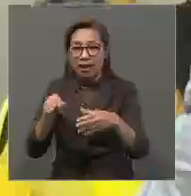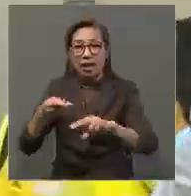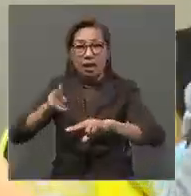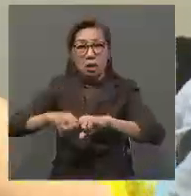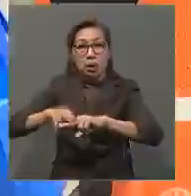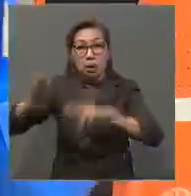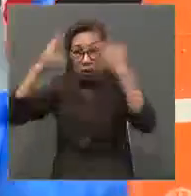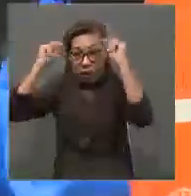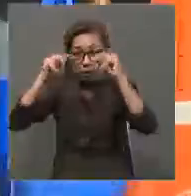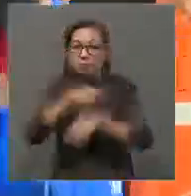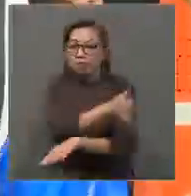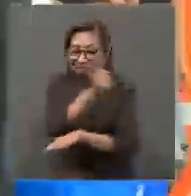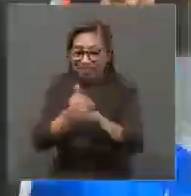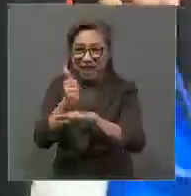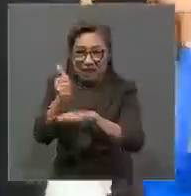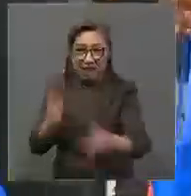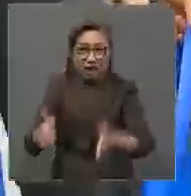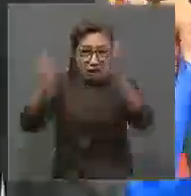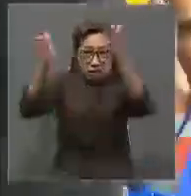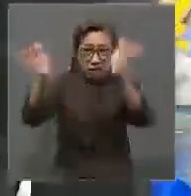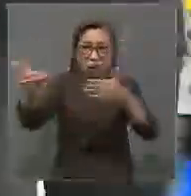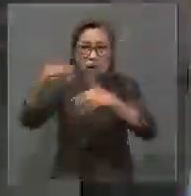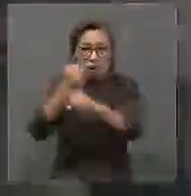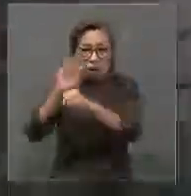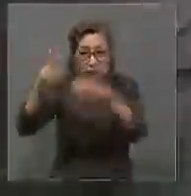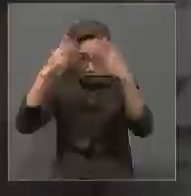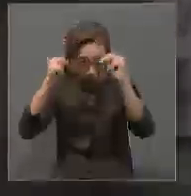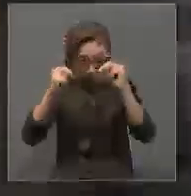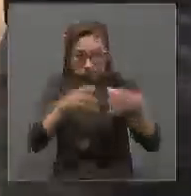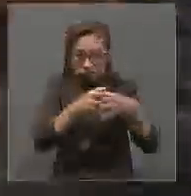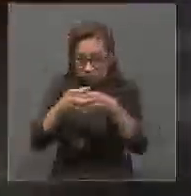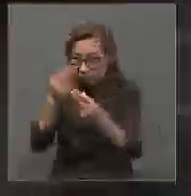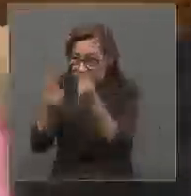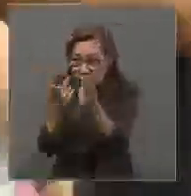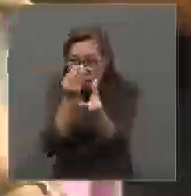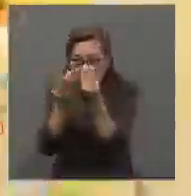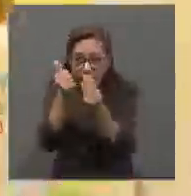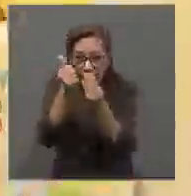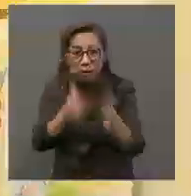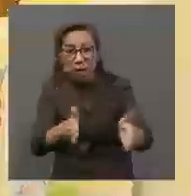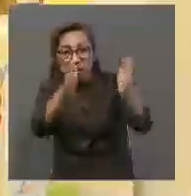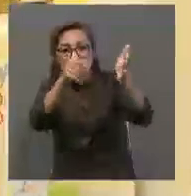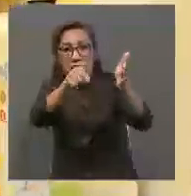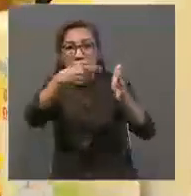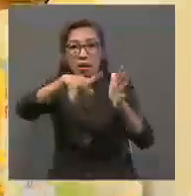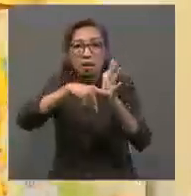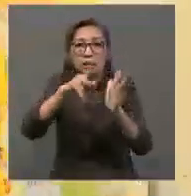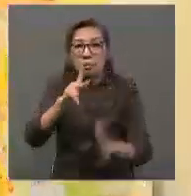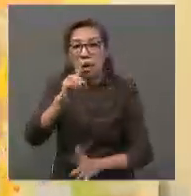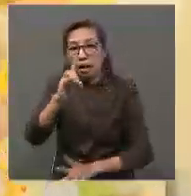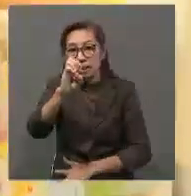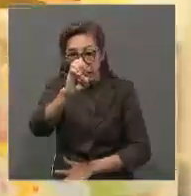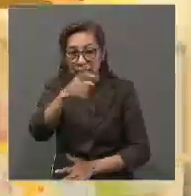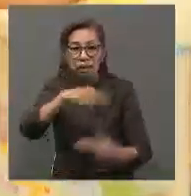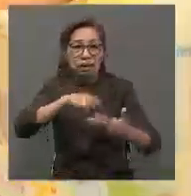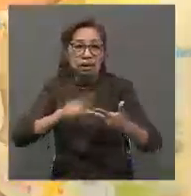ายกรัฐมนตรีเข้าเยี่ยมชมตึกไทยคู่ฟ้าห้องทำงานนายกรัฐมนตรีรวมถึงตึกพักดีบดินทร์รวมทั้งเปิดศูนย์แ